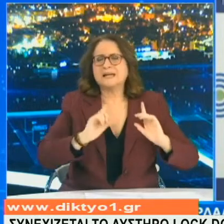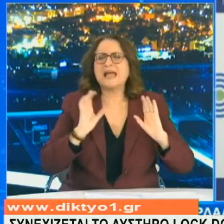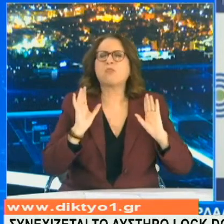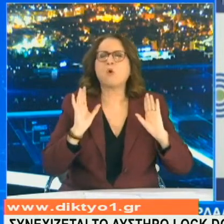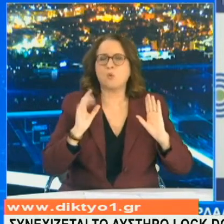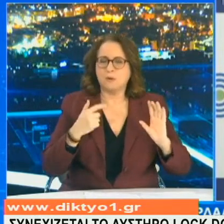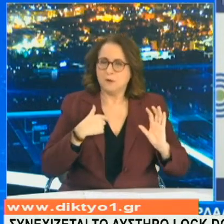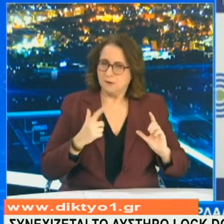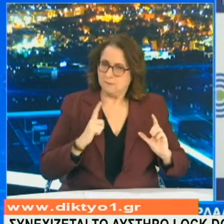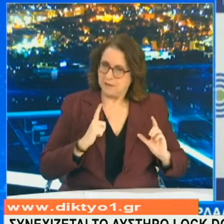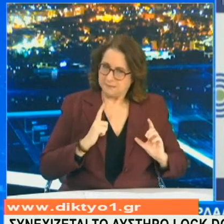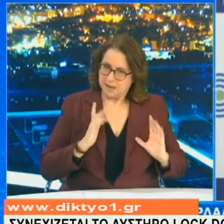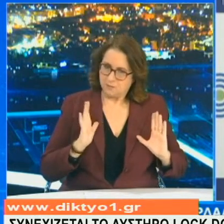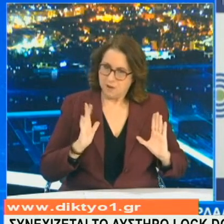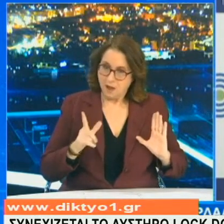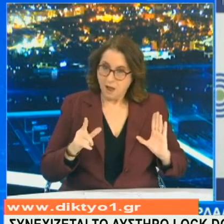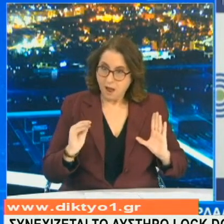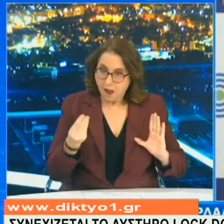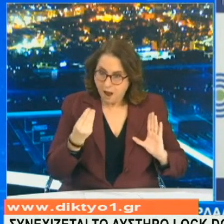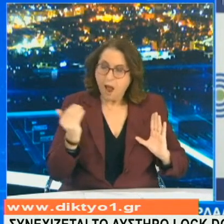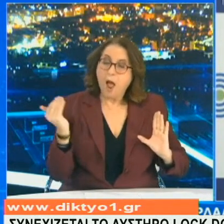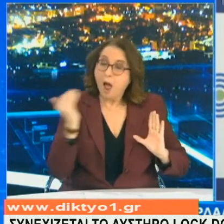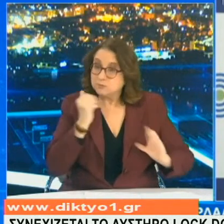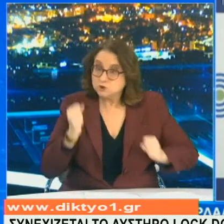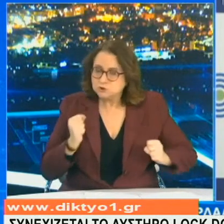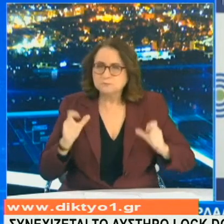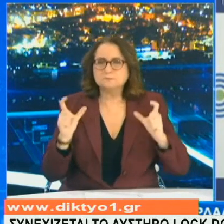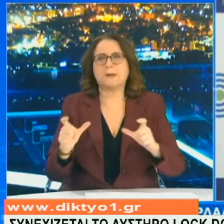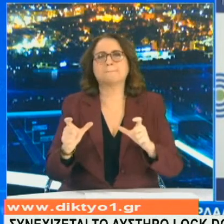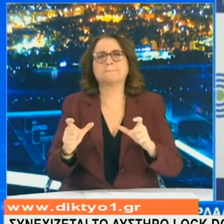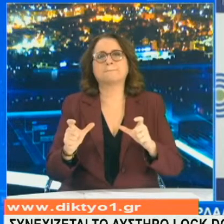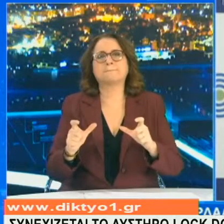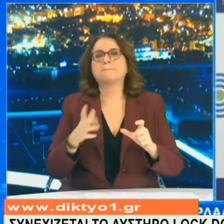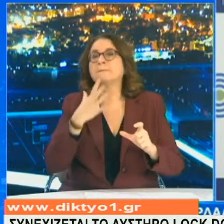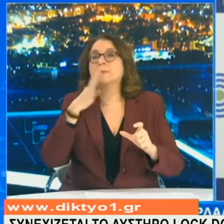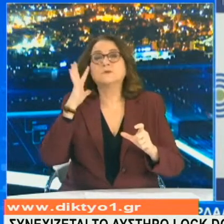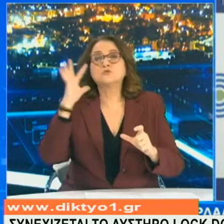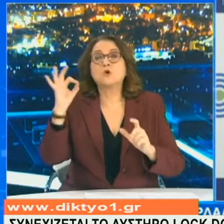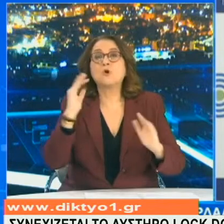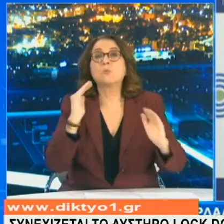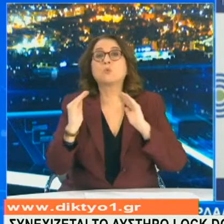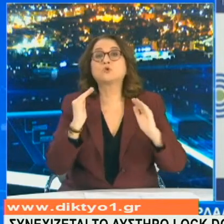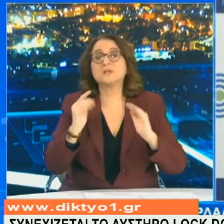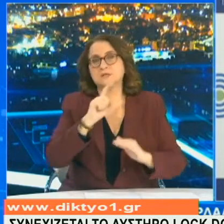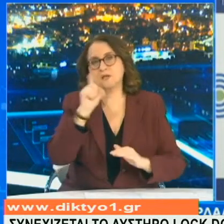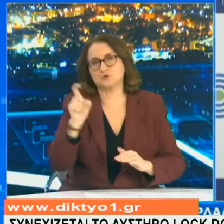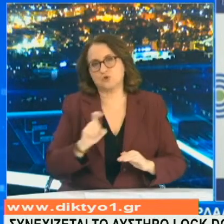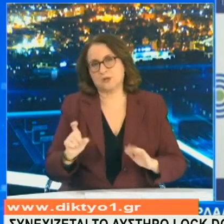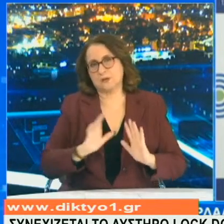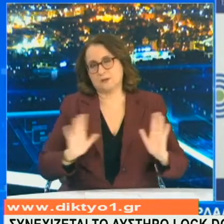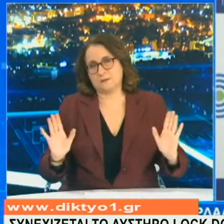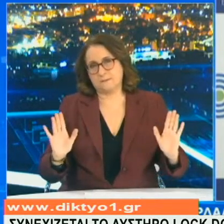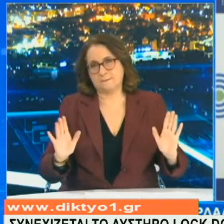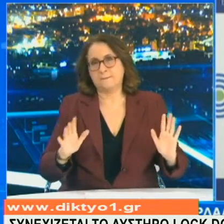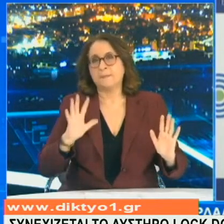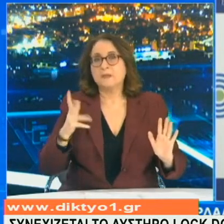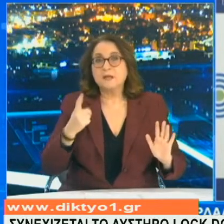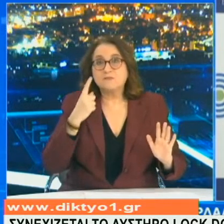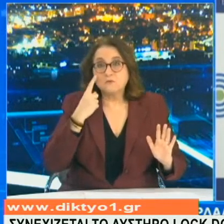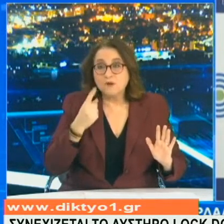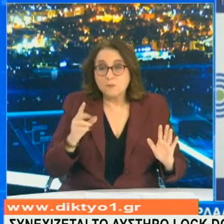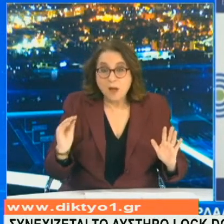για να προστατεύσουμε ανθρώπινες ζωές. Γι' αυτό και αποφάσεις λαμβάνοντας προληπτικό μέτρο, ώστε κάθε εστία που εντοπίζεται